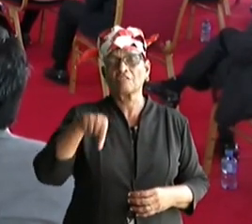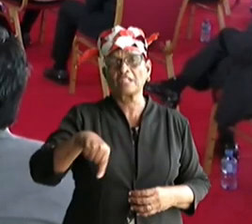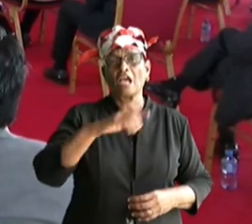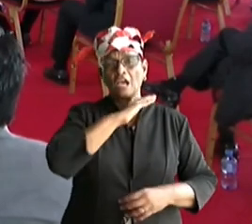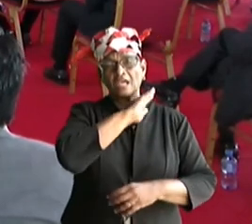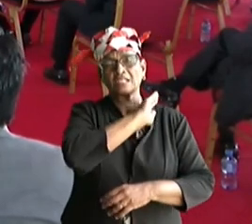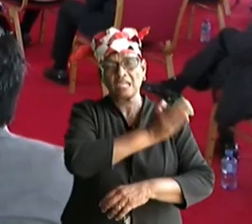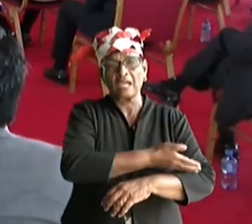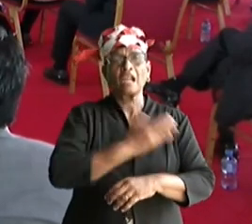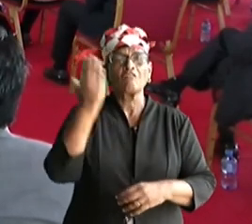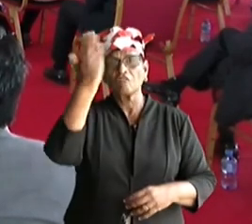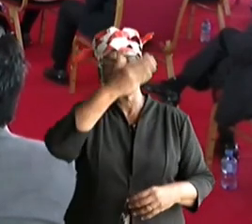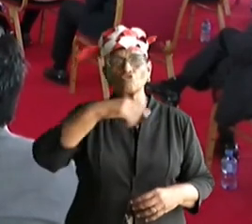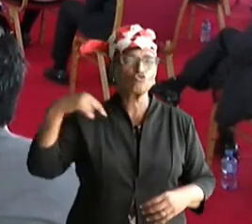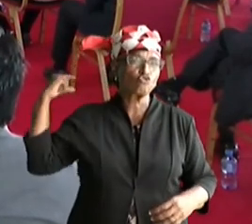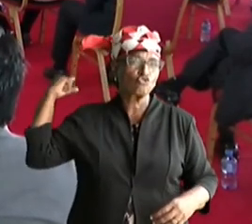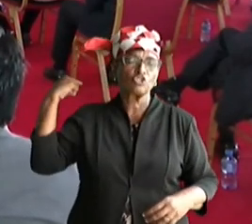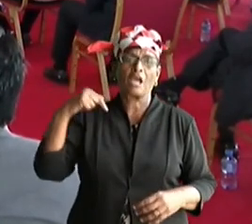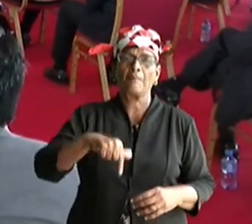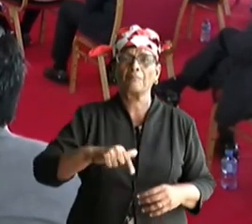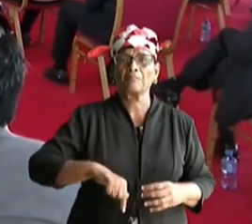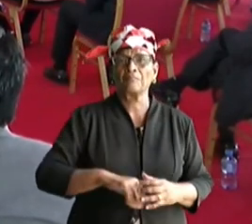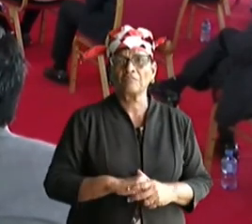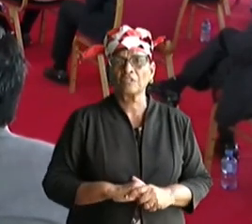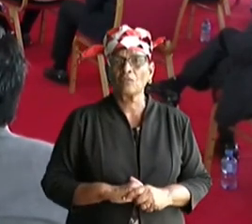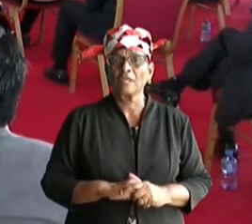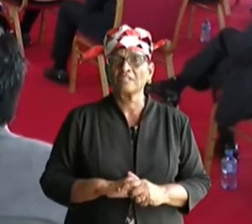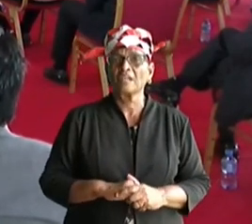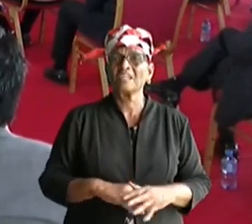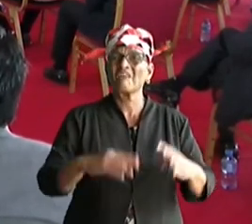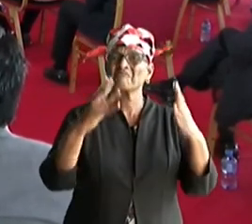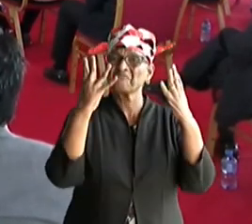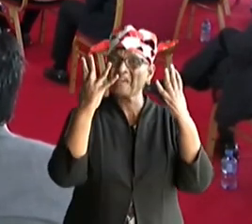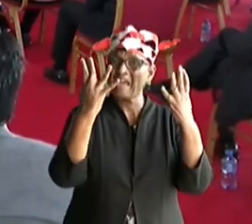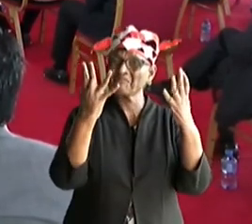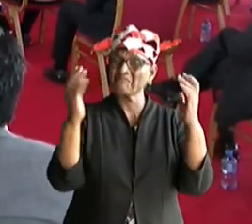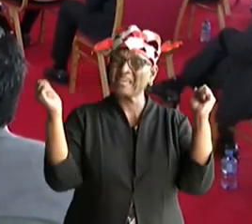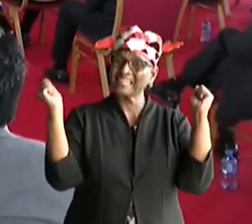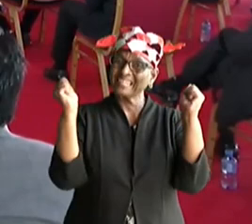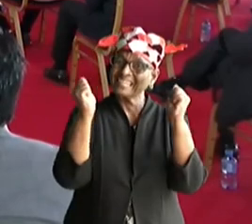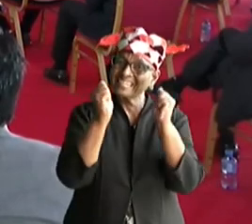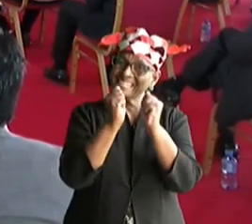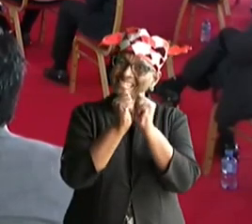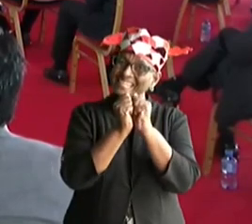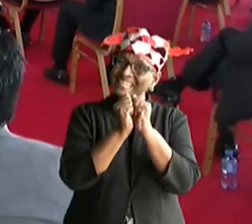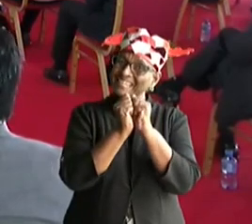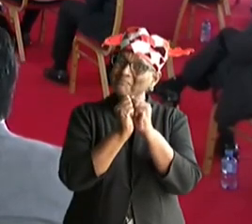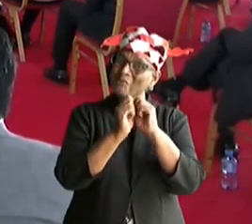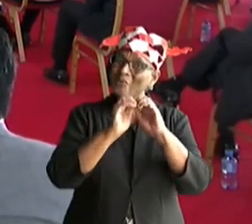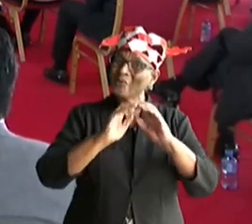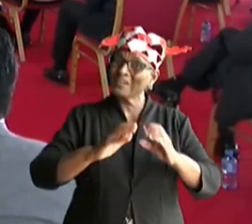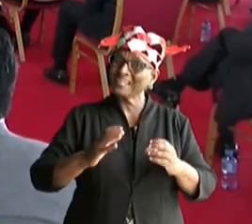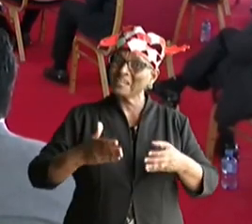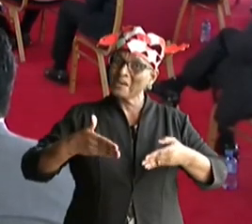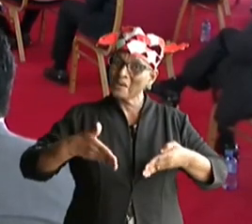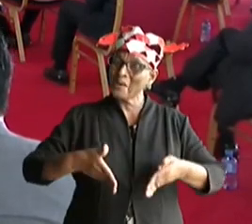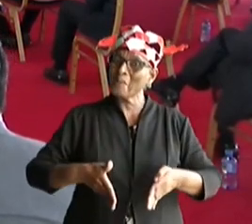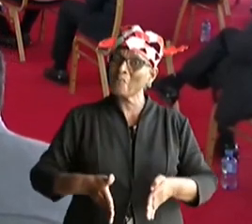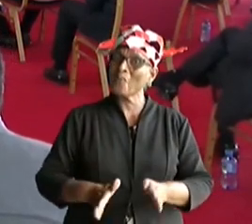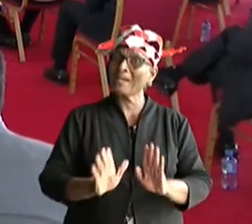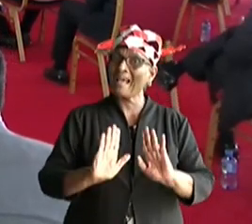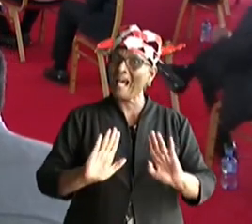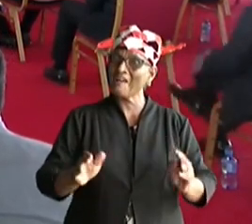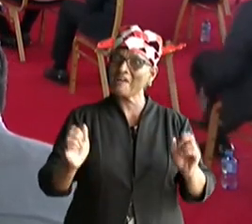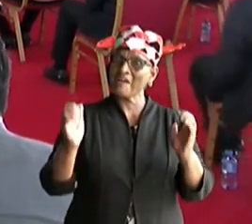veryari dei fei van fete kerike bayu komopo